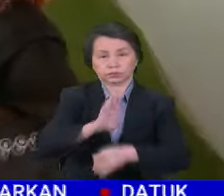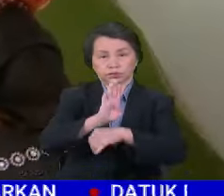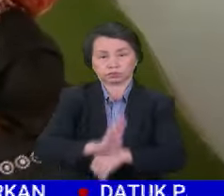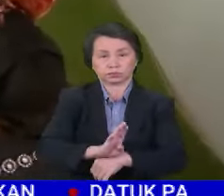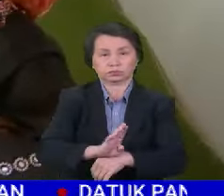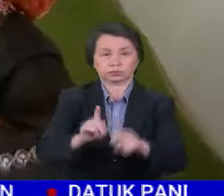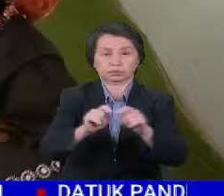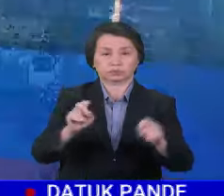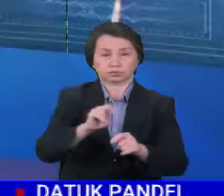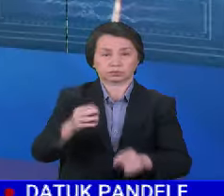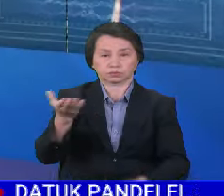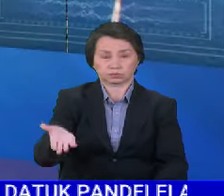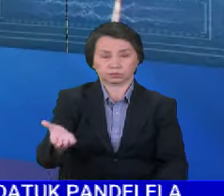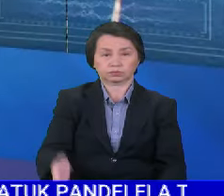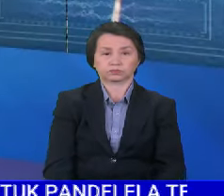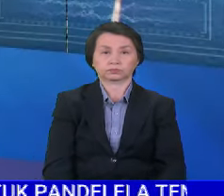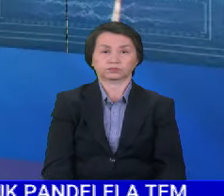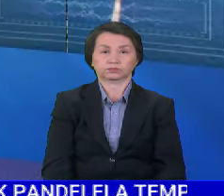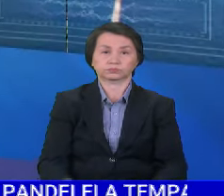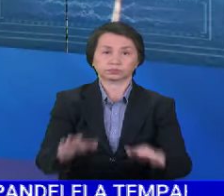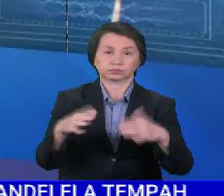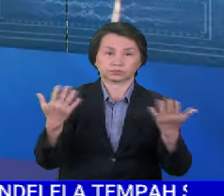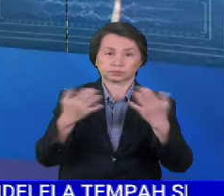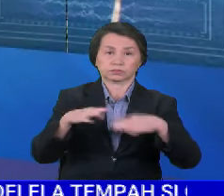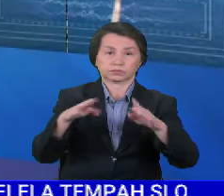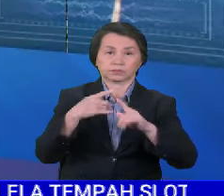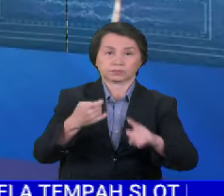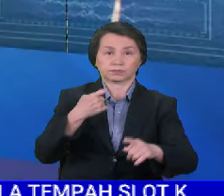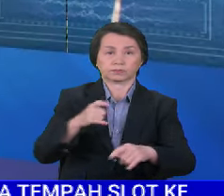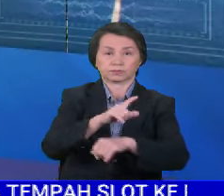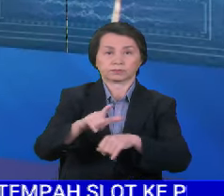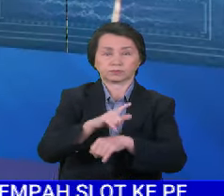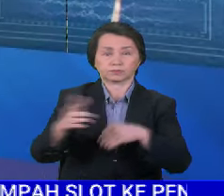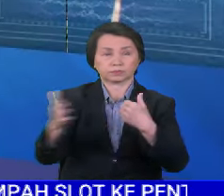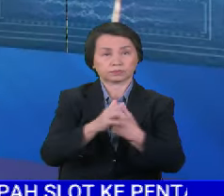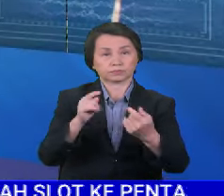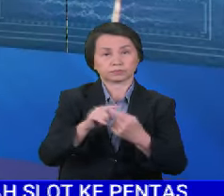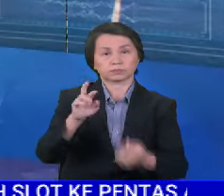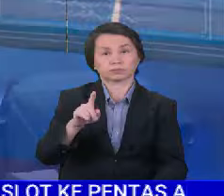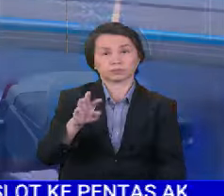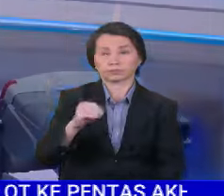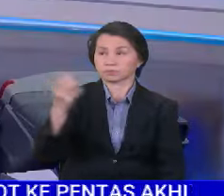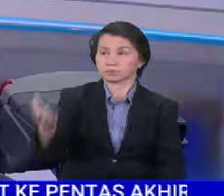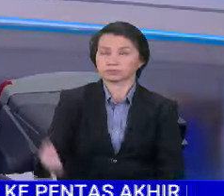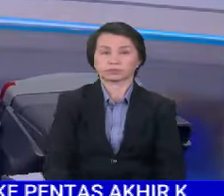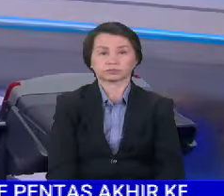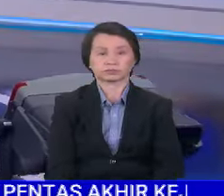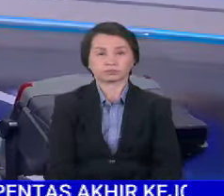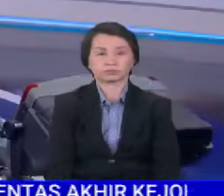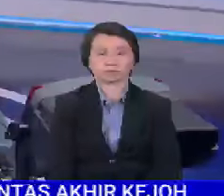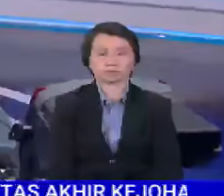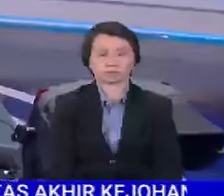tempatan dengan itu sekian paparan berita wilayah dari Labuan kembali ke Angkasa Pura II silakan Hai